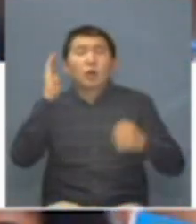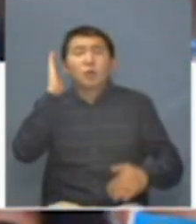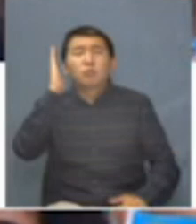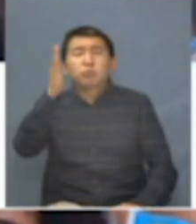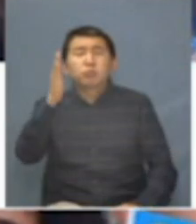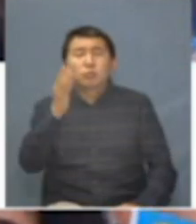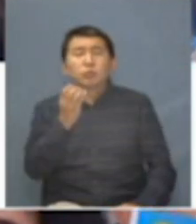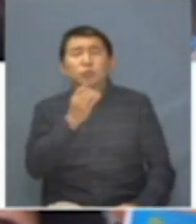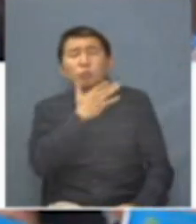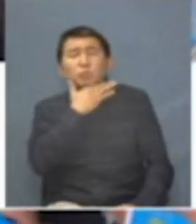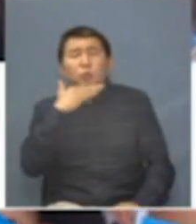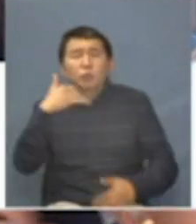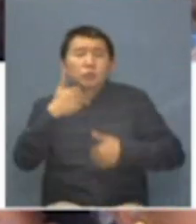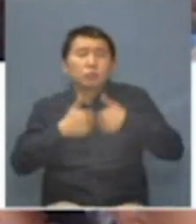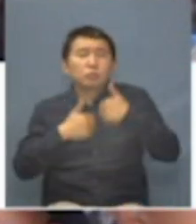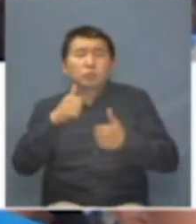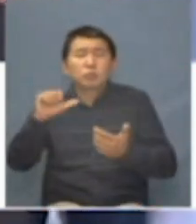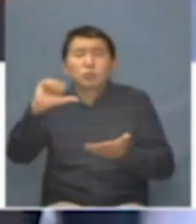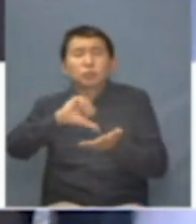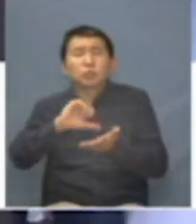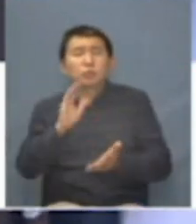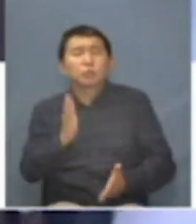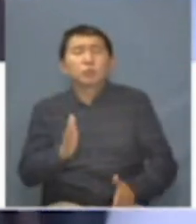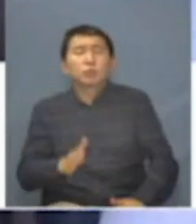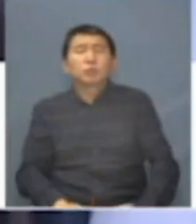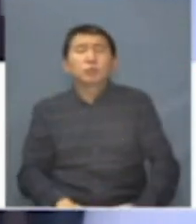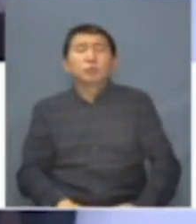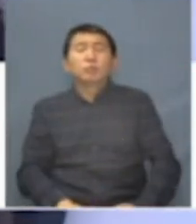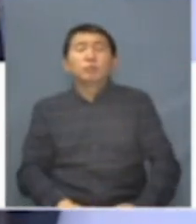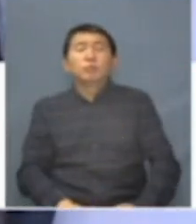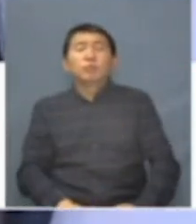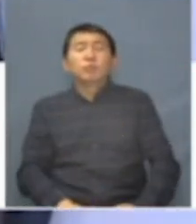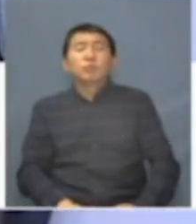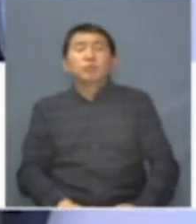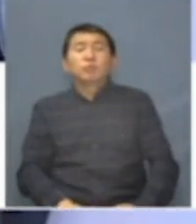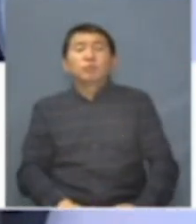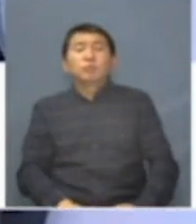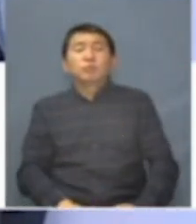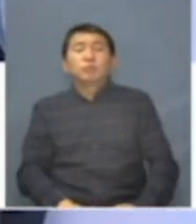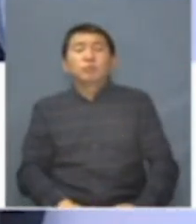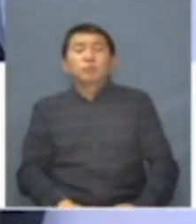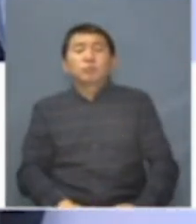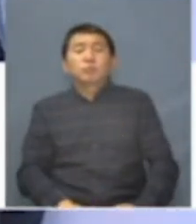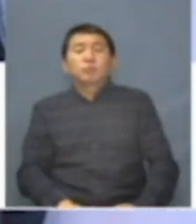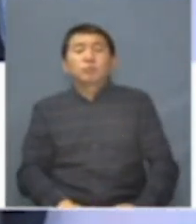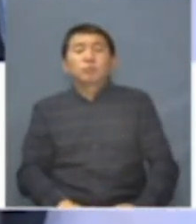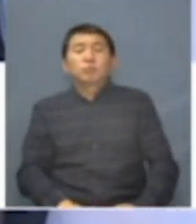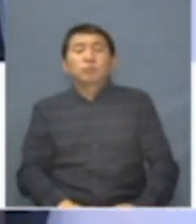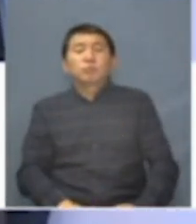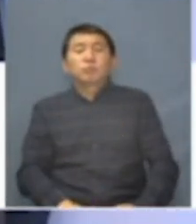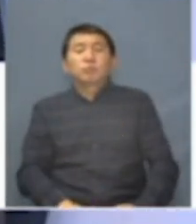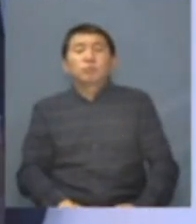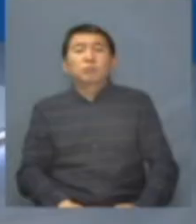уақытта әлі талай додаларда байрағымызды көкке желбіретпек. Қарақат Жақсылықызы, Елнұр Нұрайханов, Алтай ақпарат.